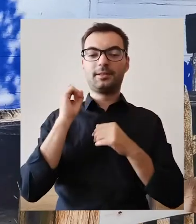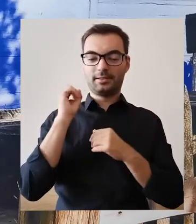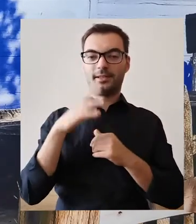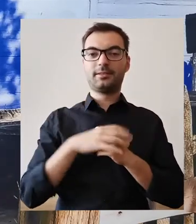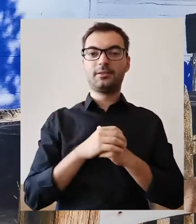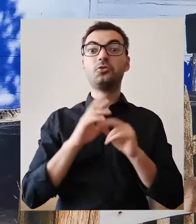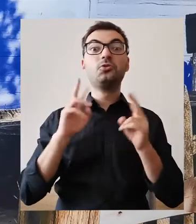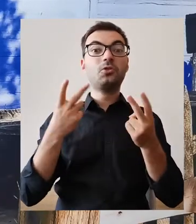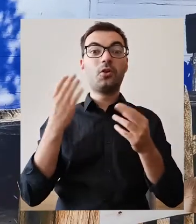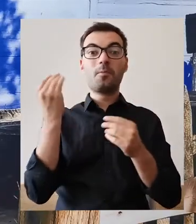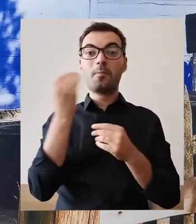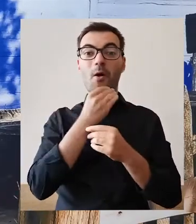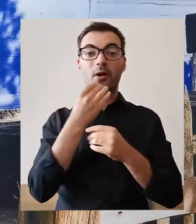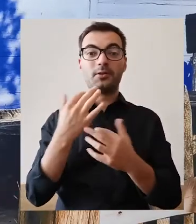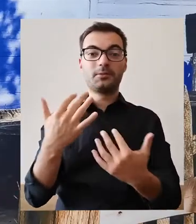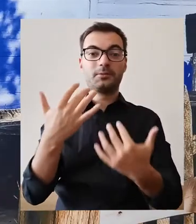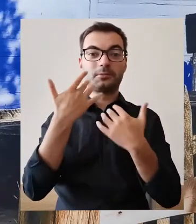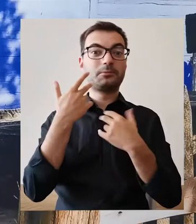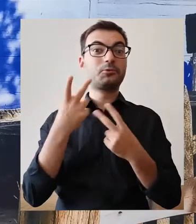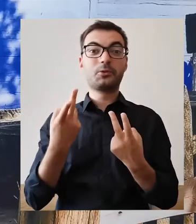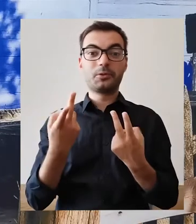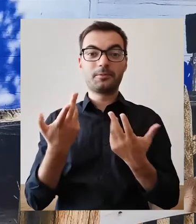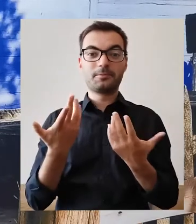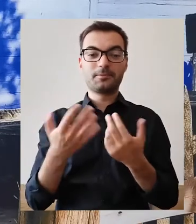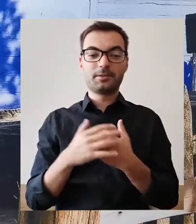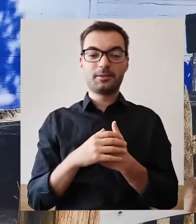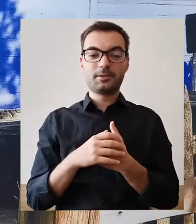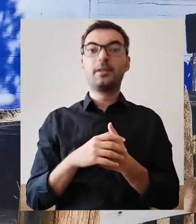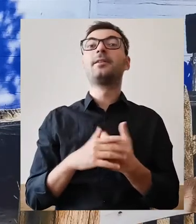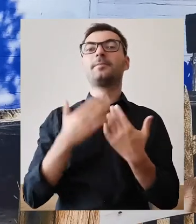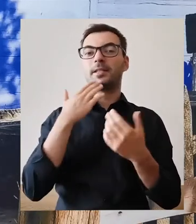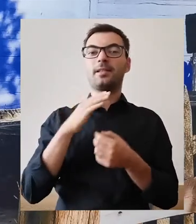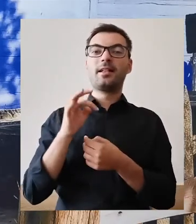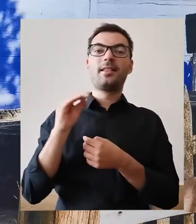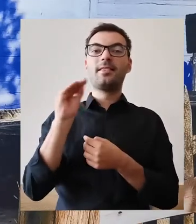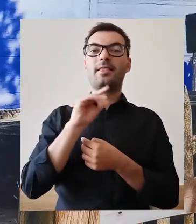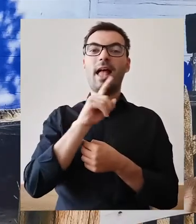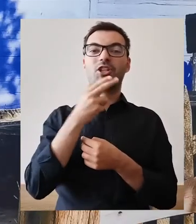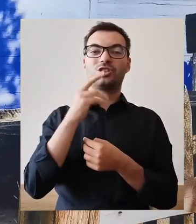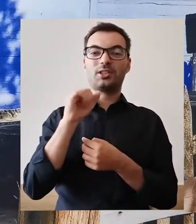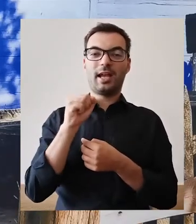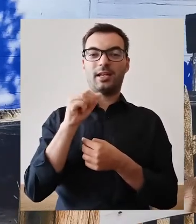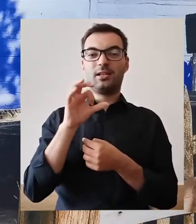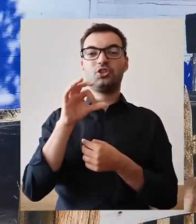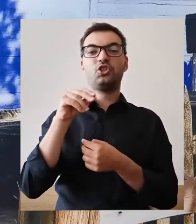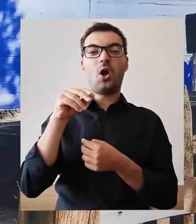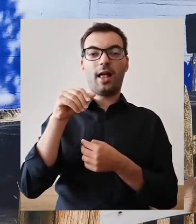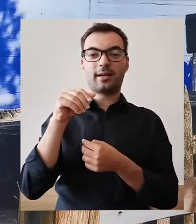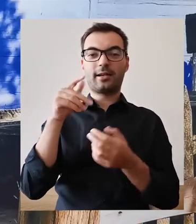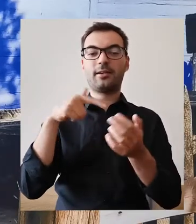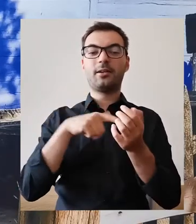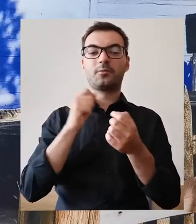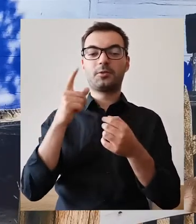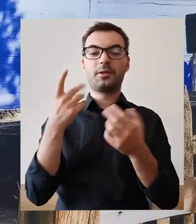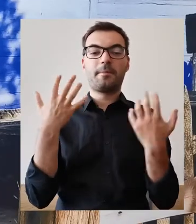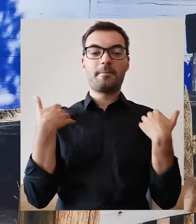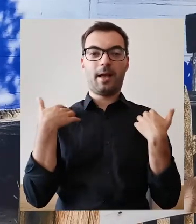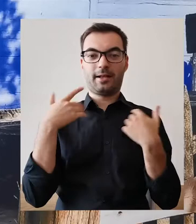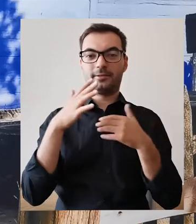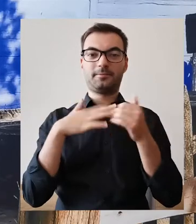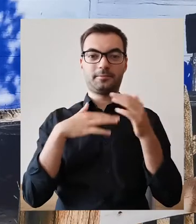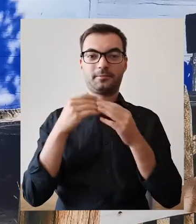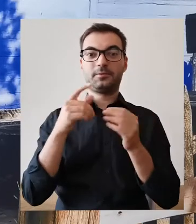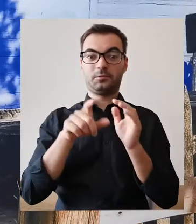skąd morska bryza nad piwnicą strażnicy naukowej która powstała w parku i